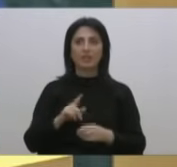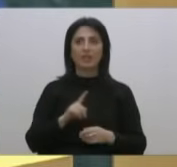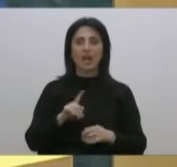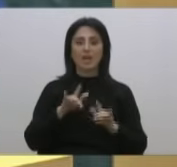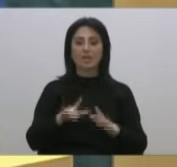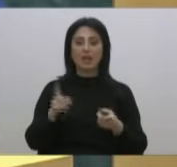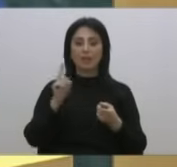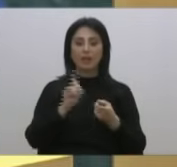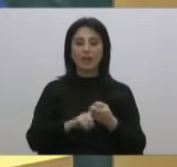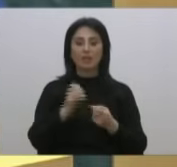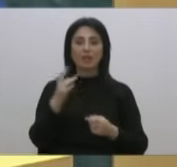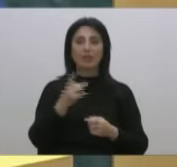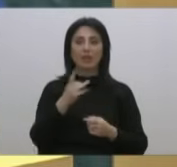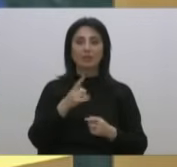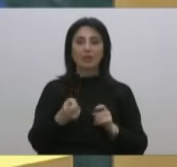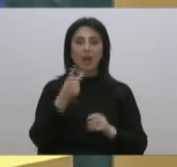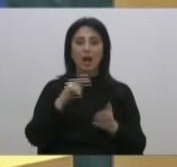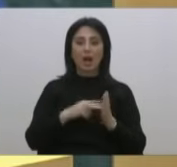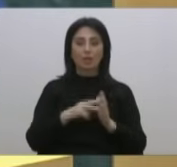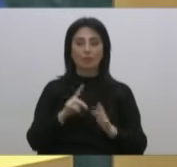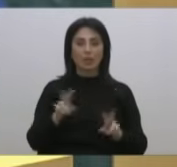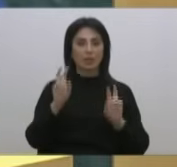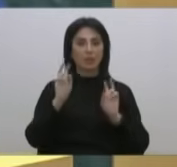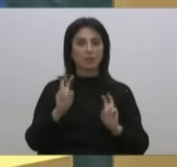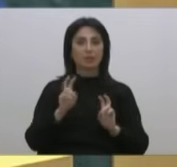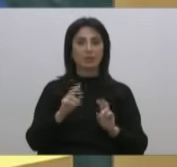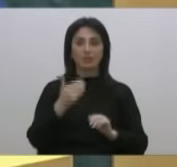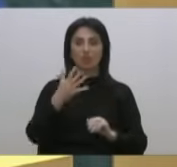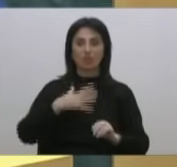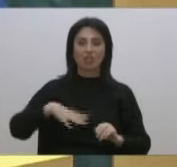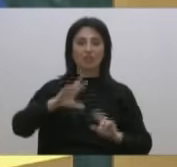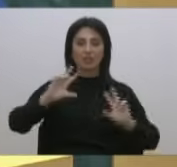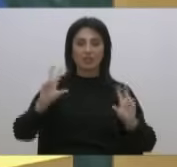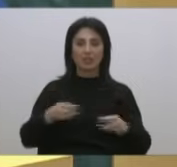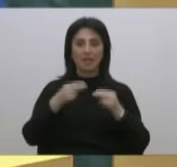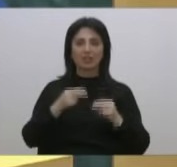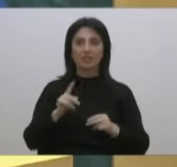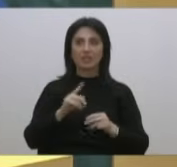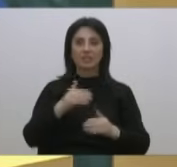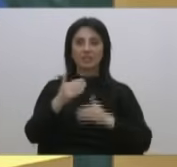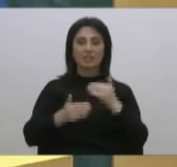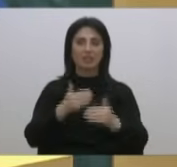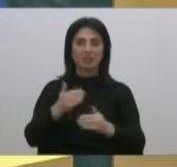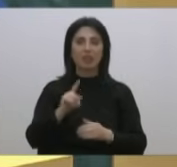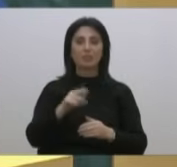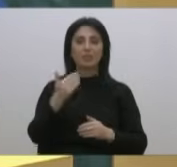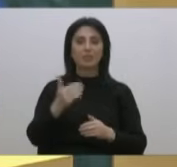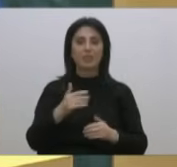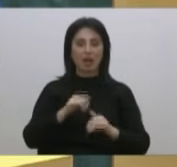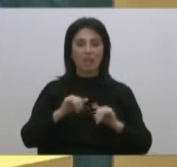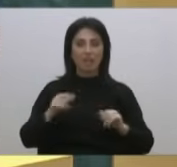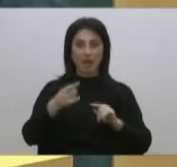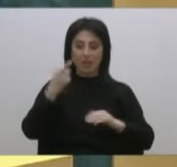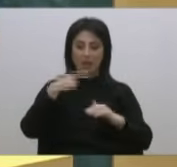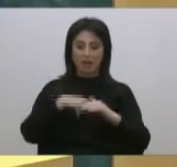რაც საქმე ეხება კიდევ ერთხელ იმ ამოცანას, რასაც ქვია ჩვენი ქვეყნის გადარჩენა, მისი წინსვლა მისი განვითარება,